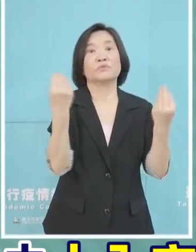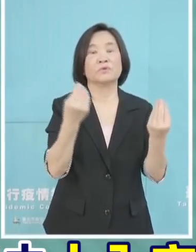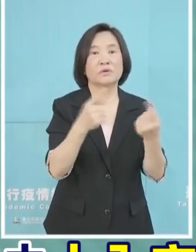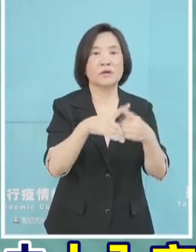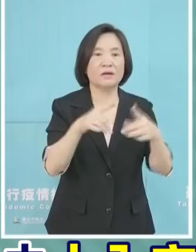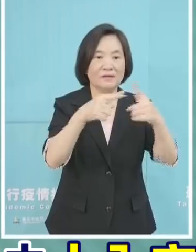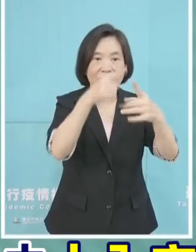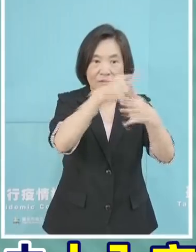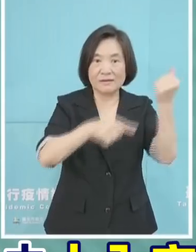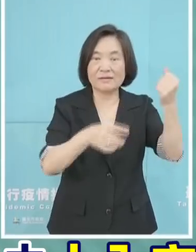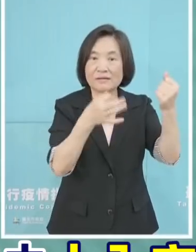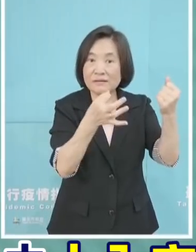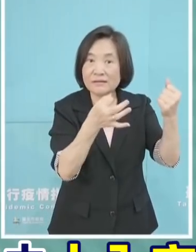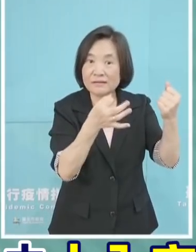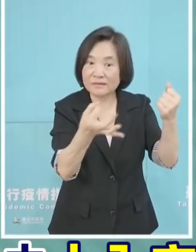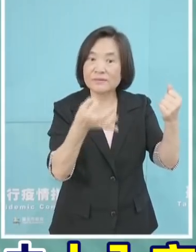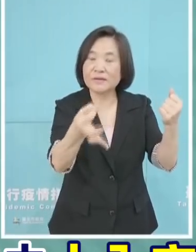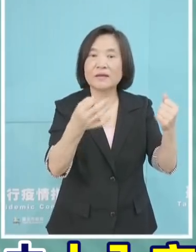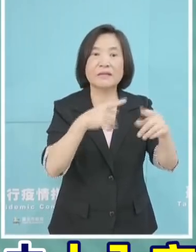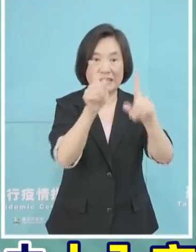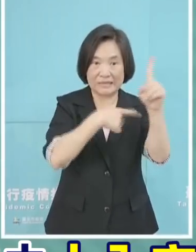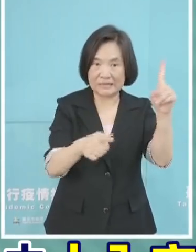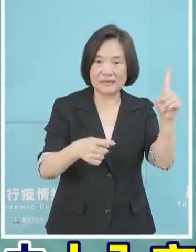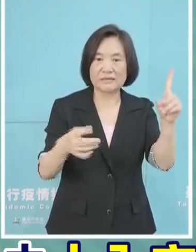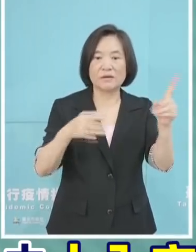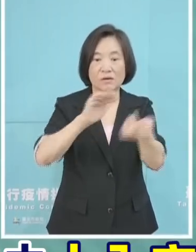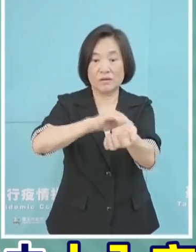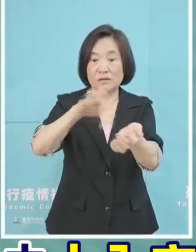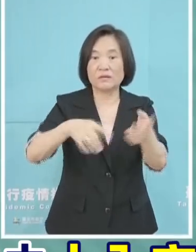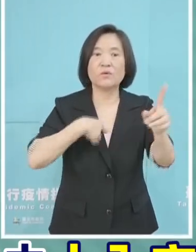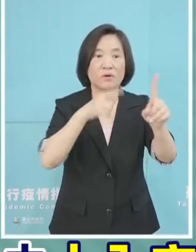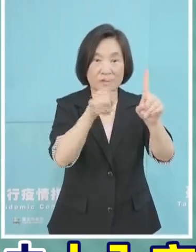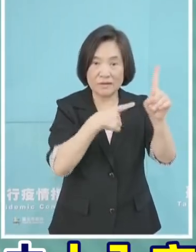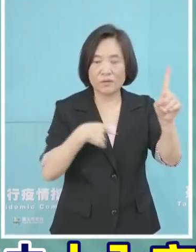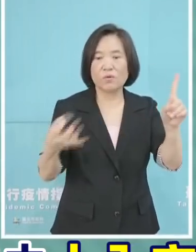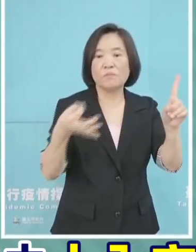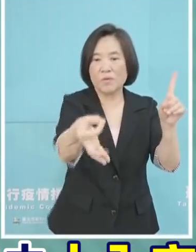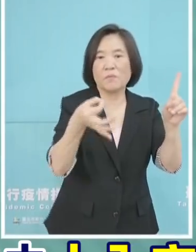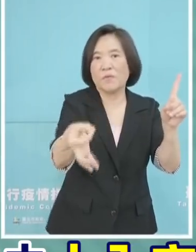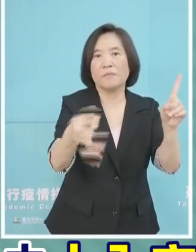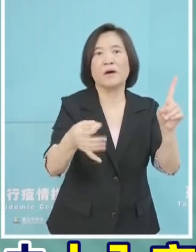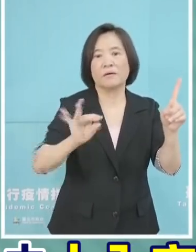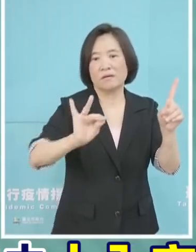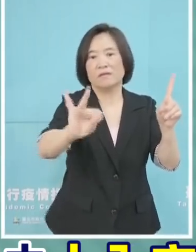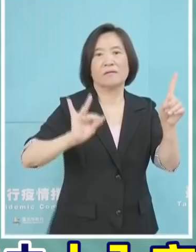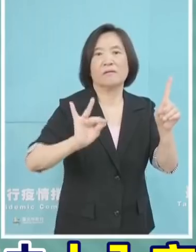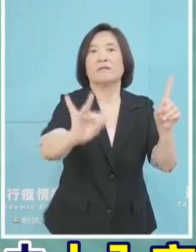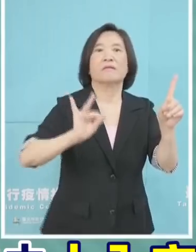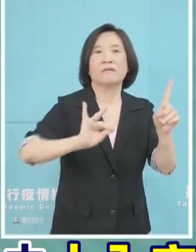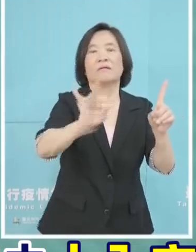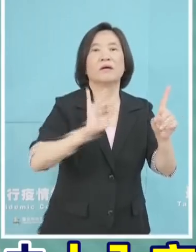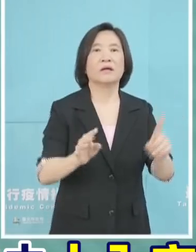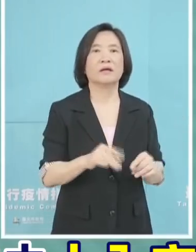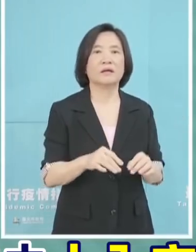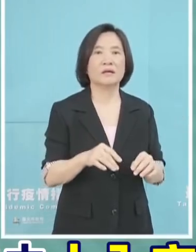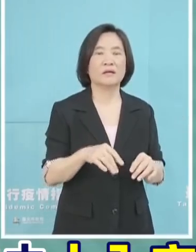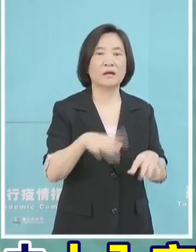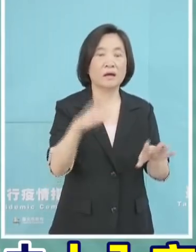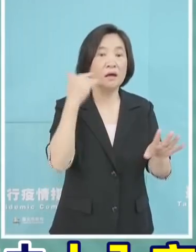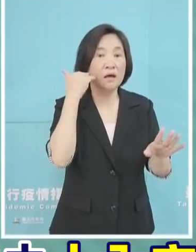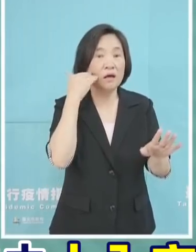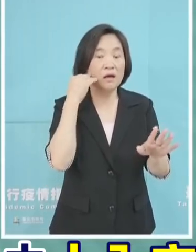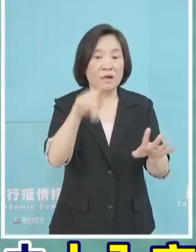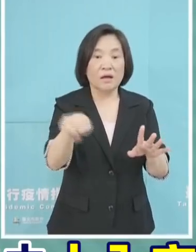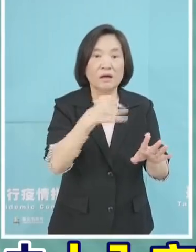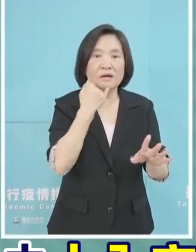费付给那个施打的单位，它可以简化很多行政的程序的哦，那在加速流程，你知道哈，哦，爱